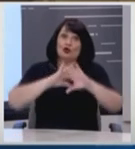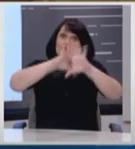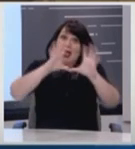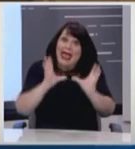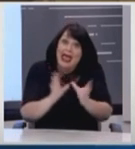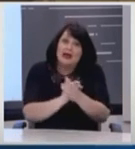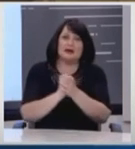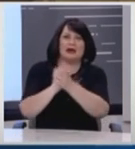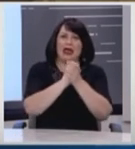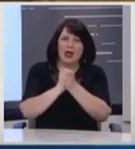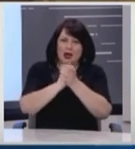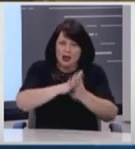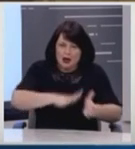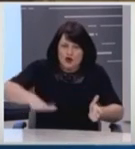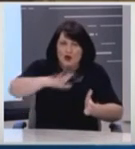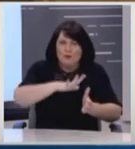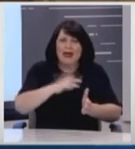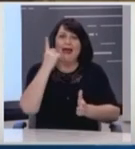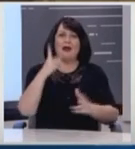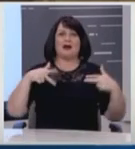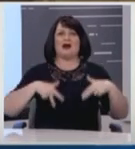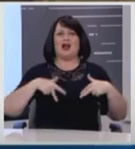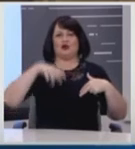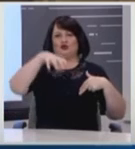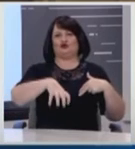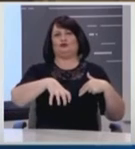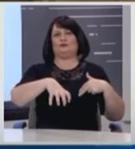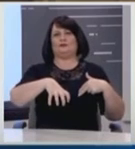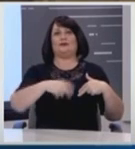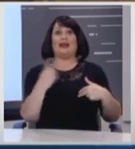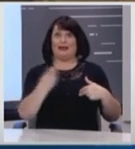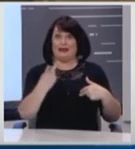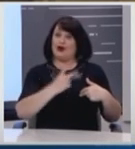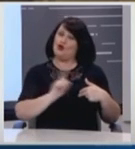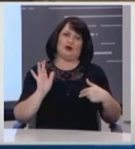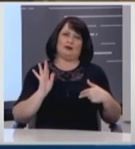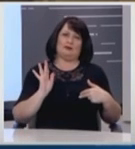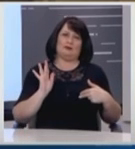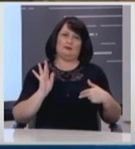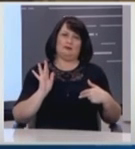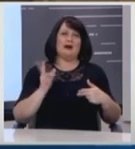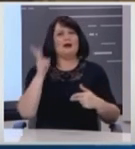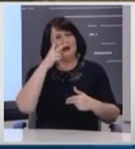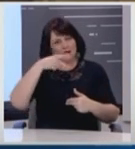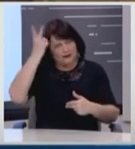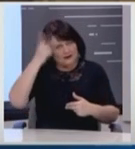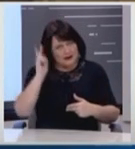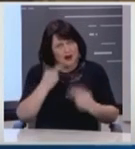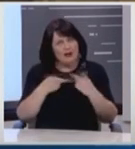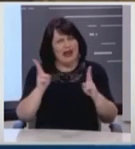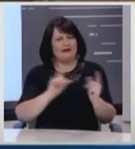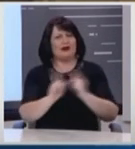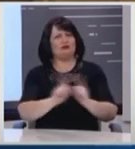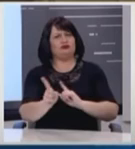σημαίνει ενιαία κρατική συγκρότηση, ένα κράτος και όχι δύο κράτη. Δικαίωμα στην ελεύθερη